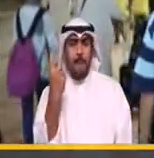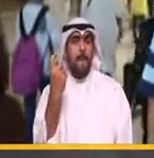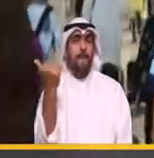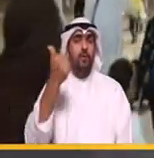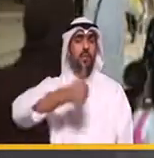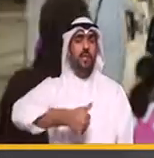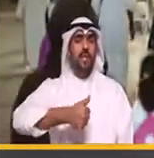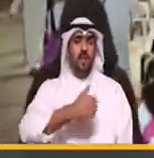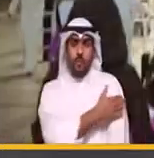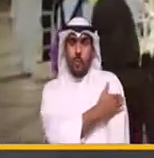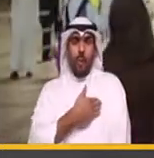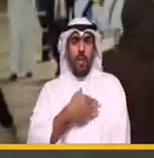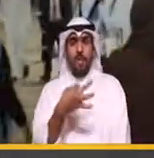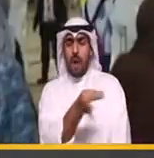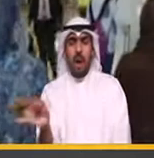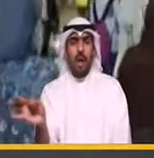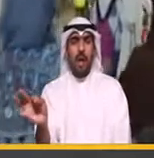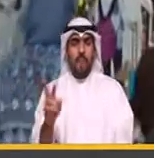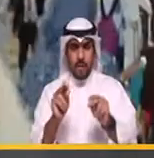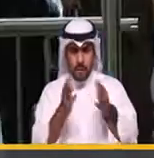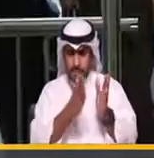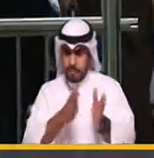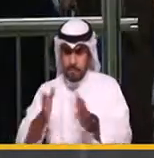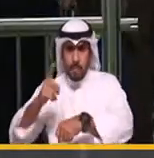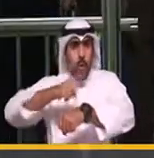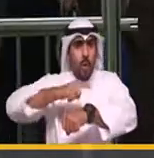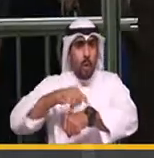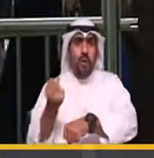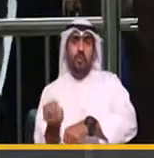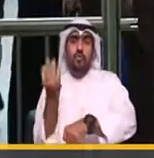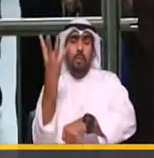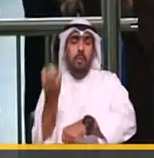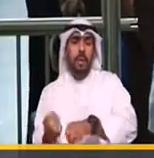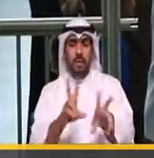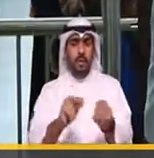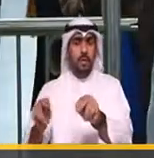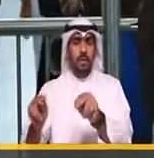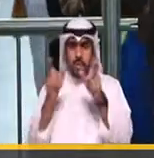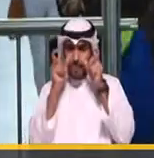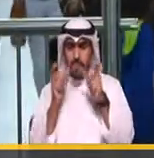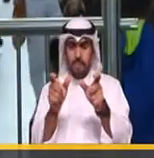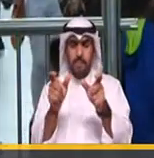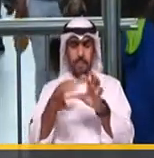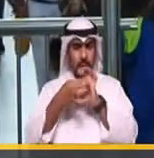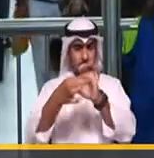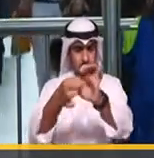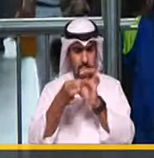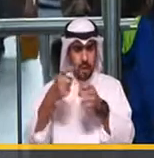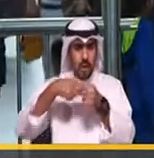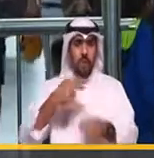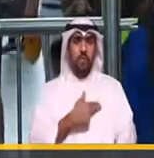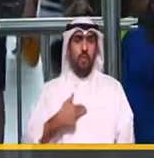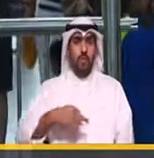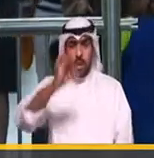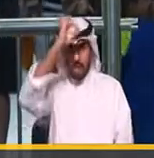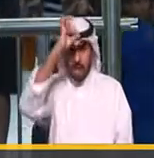على يعني على نظام النوبات متوزعين. إدارة العمليات وبالتنسيق مع وزارة الداخلية والجهات الأخرى في